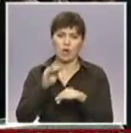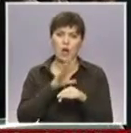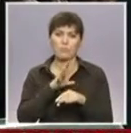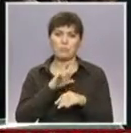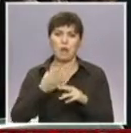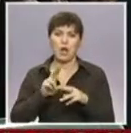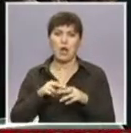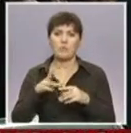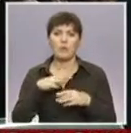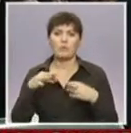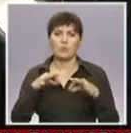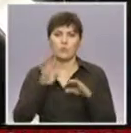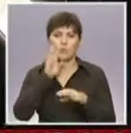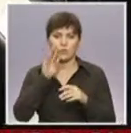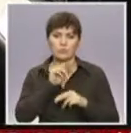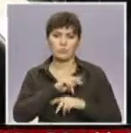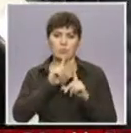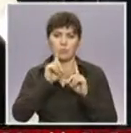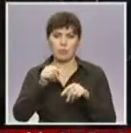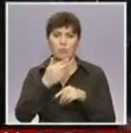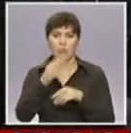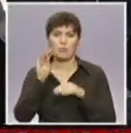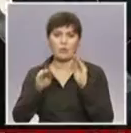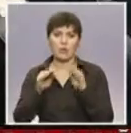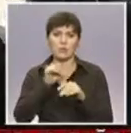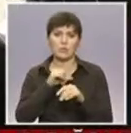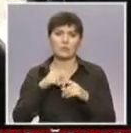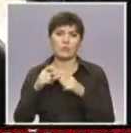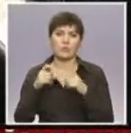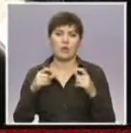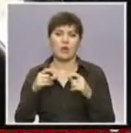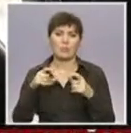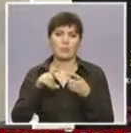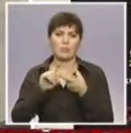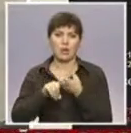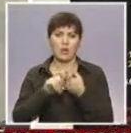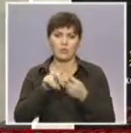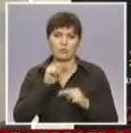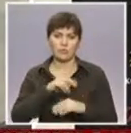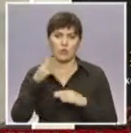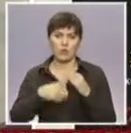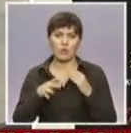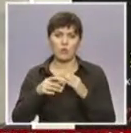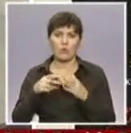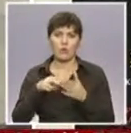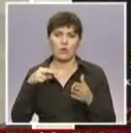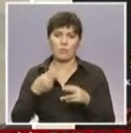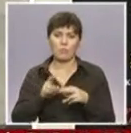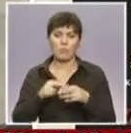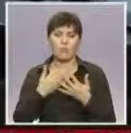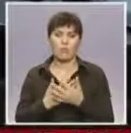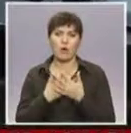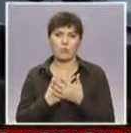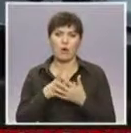жабдықталды. Көлік тізгіншісі таңертең жұмысқа шыққанда бұл аппаратты өзінің картасының көмегімен іске қосып, жұмыс күн аяқталғанда ғана өшіреді. Мұнда